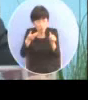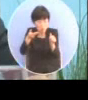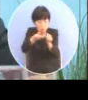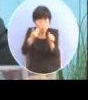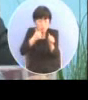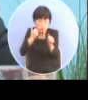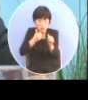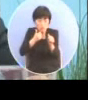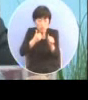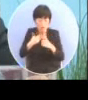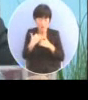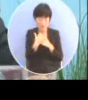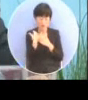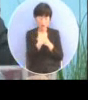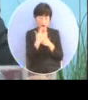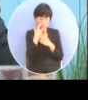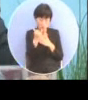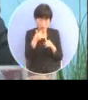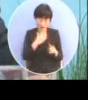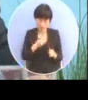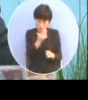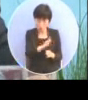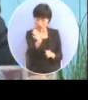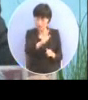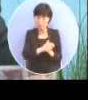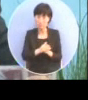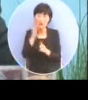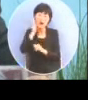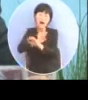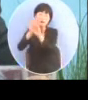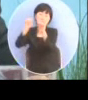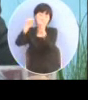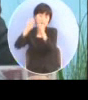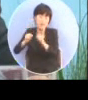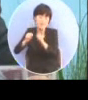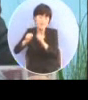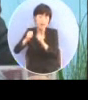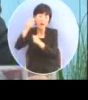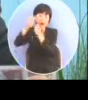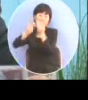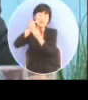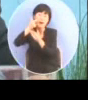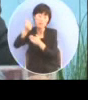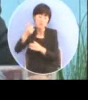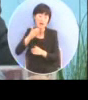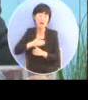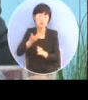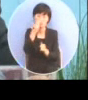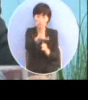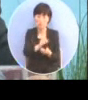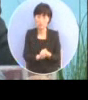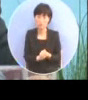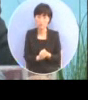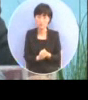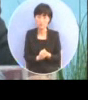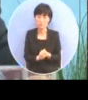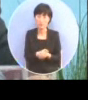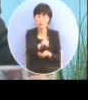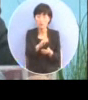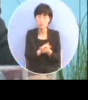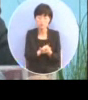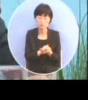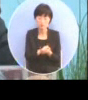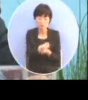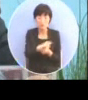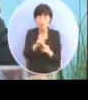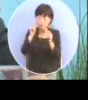Vì chẳng phải thịt và huyết tỏ cho ngươi biết điều này đâu, nhưng bởi cha ta ở trên trời. Thịt và huyết là nói điều gì đây? Nói là